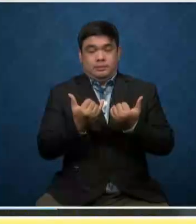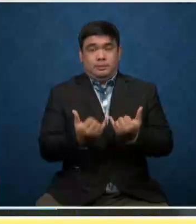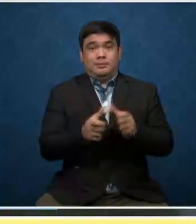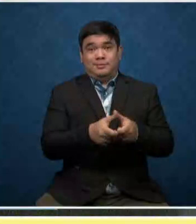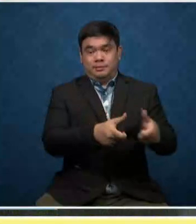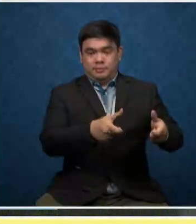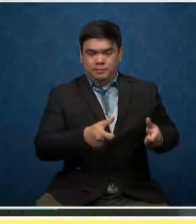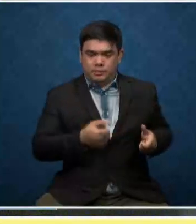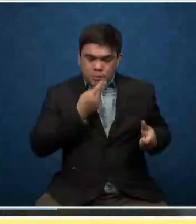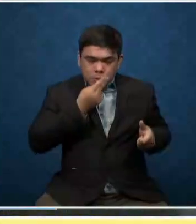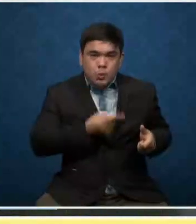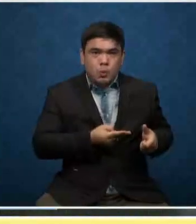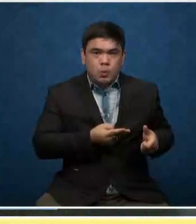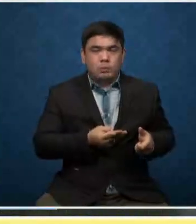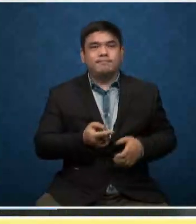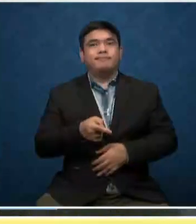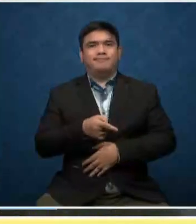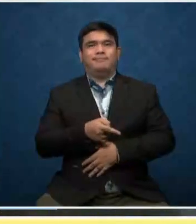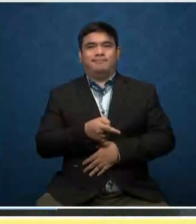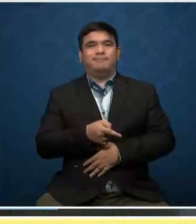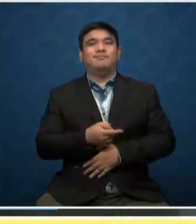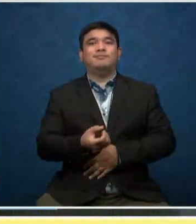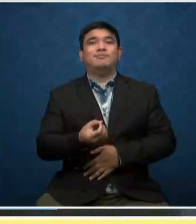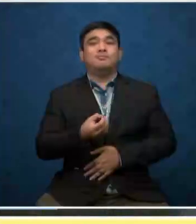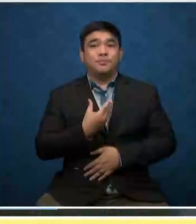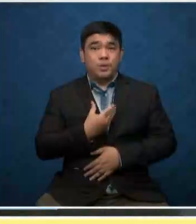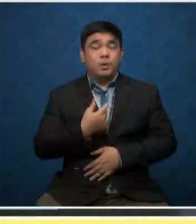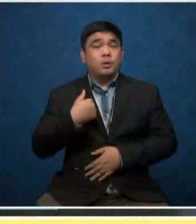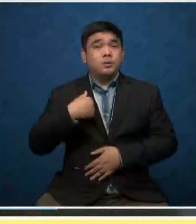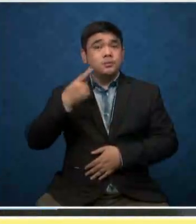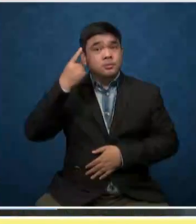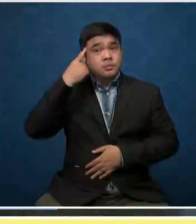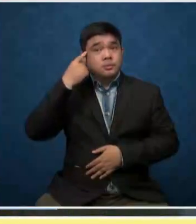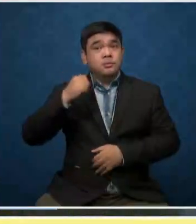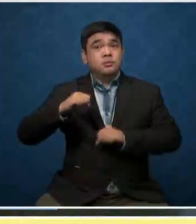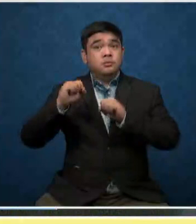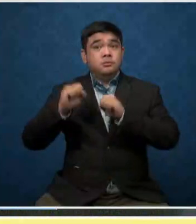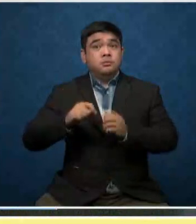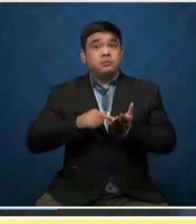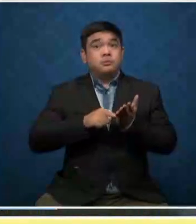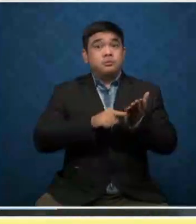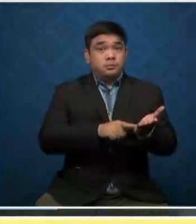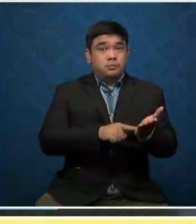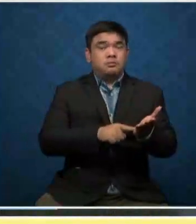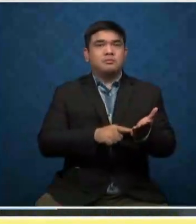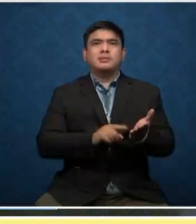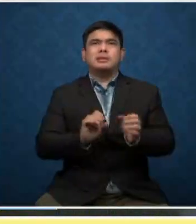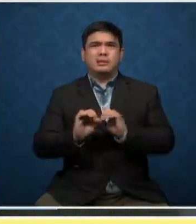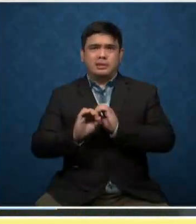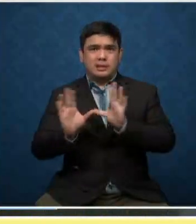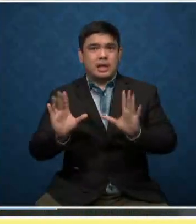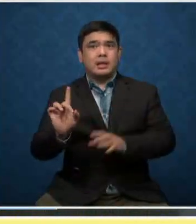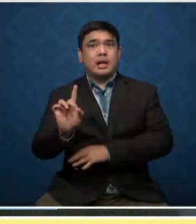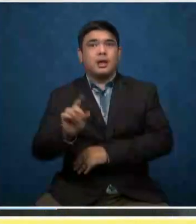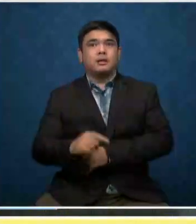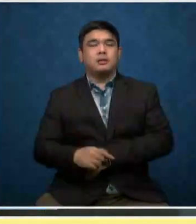ซึ่งได้มาจากการศึกษาก็บอกว่าในกรณีของญัตติที่เสนอขึ้นมาเนี่ยมีความชัดเจนอยู่อย่างหนึ่ง